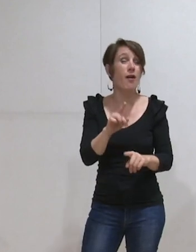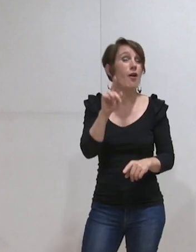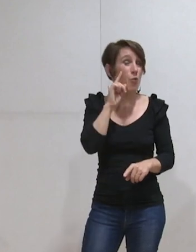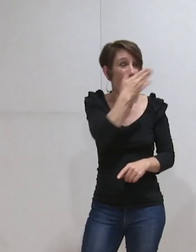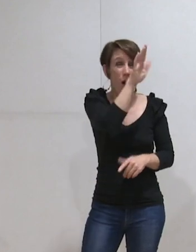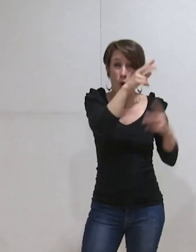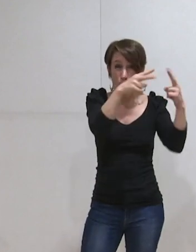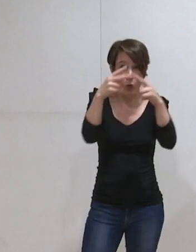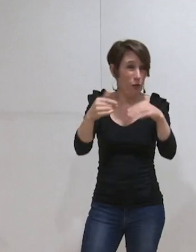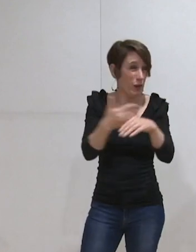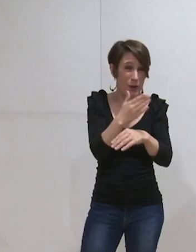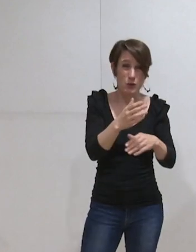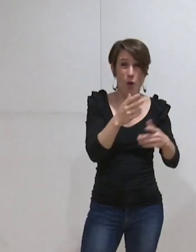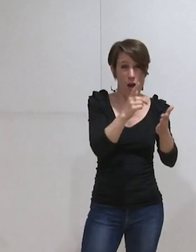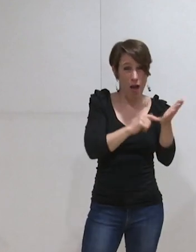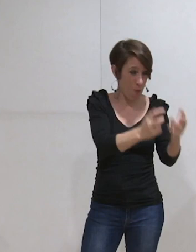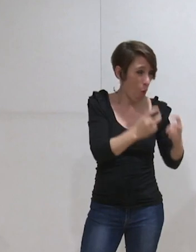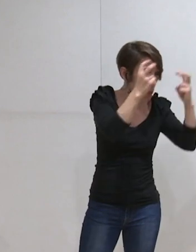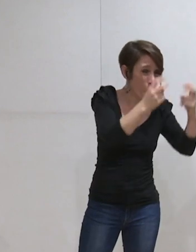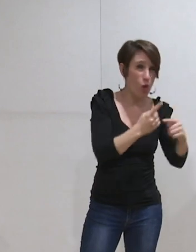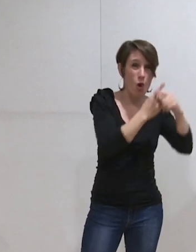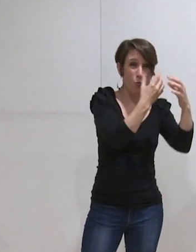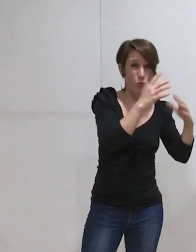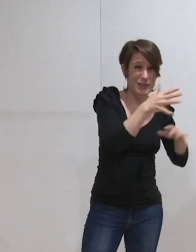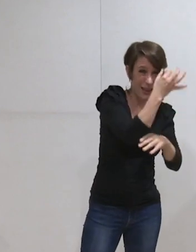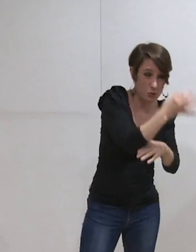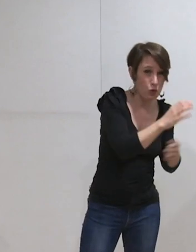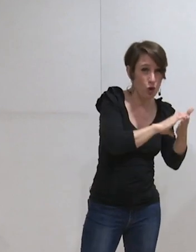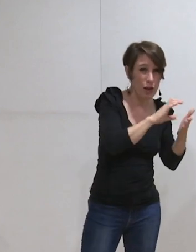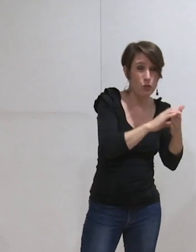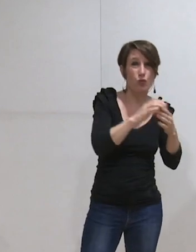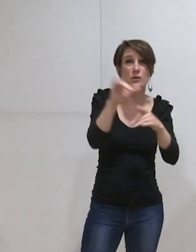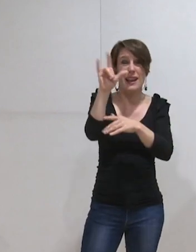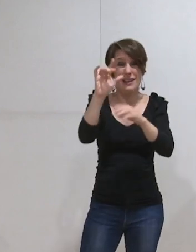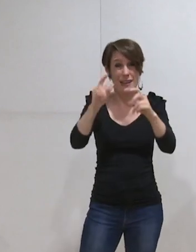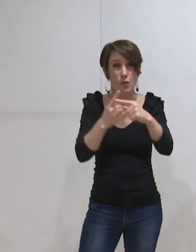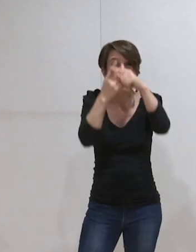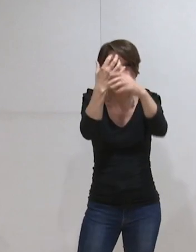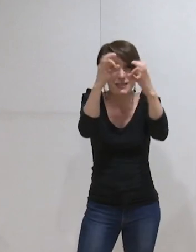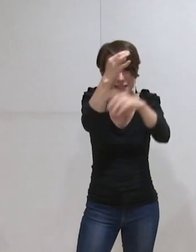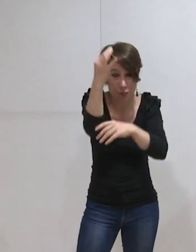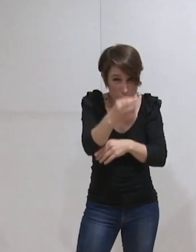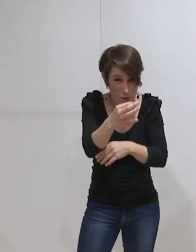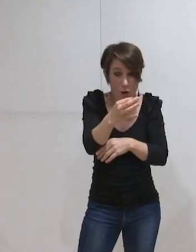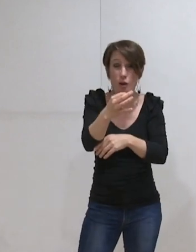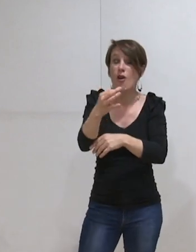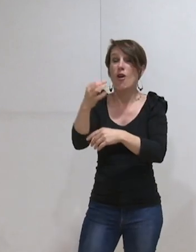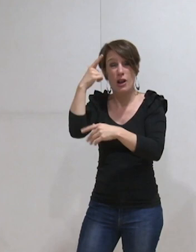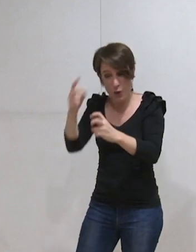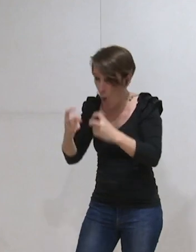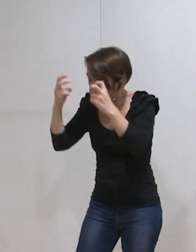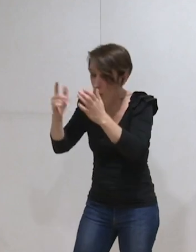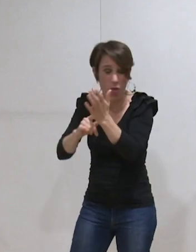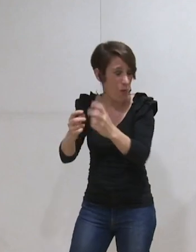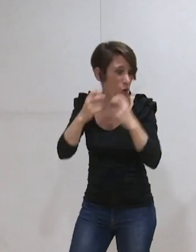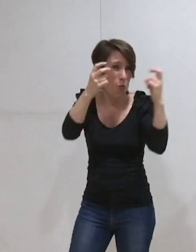15 % à Toulouse 10 % à Lille 5 % à à Lyon à Bordeaux et cetera et d'avoir baissé leur participation aux